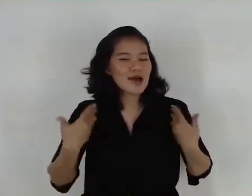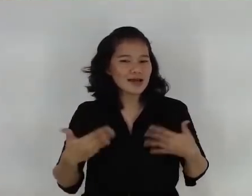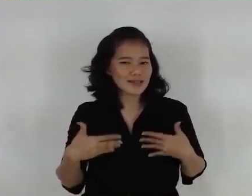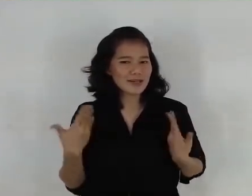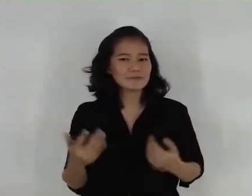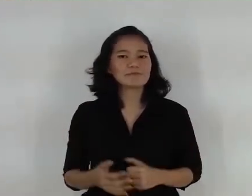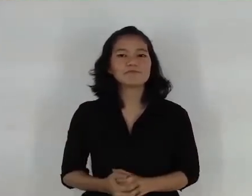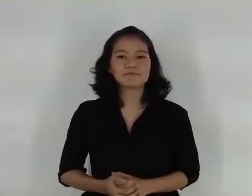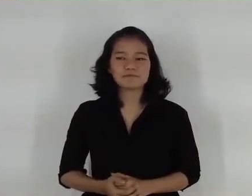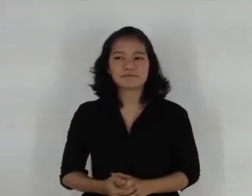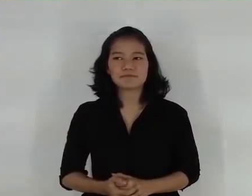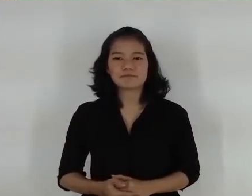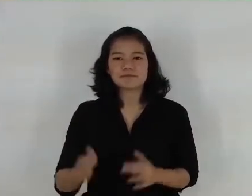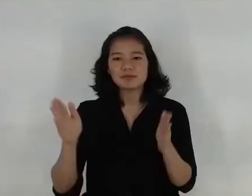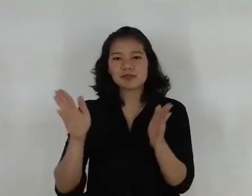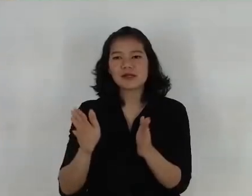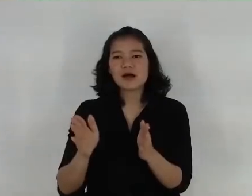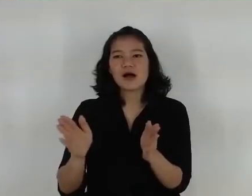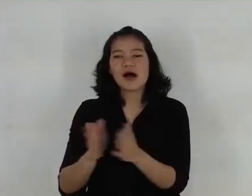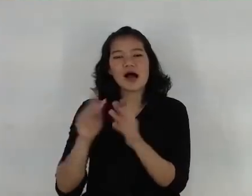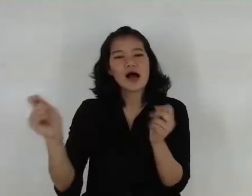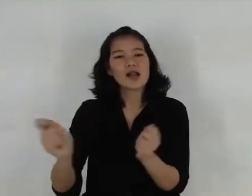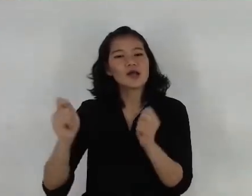sehari-hari haleluya